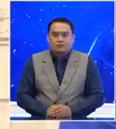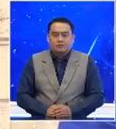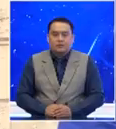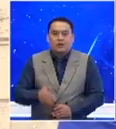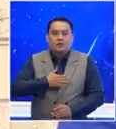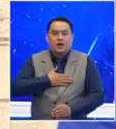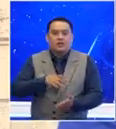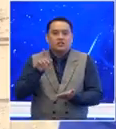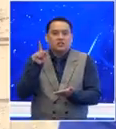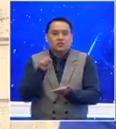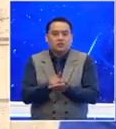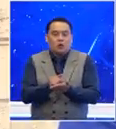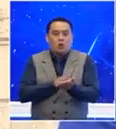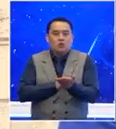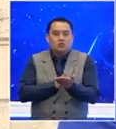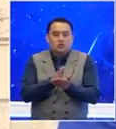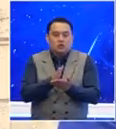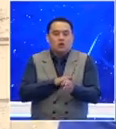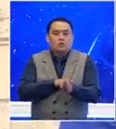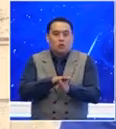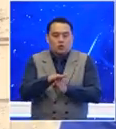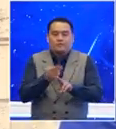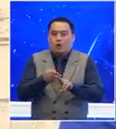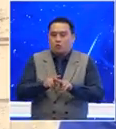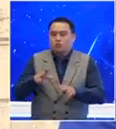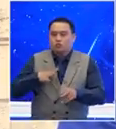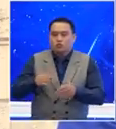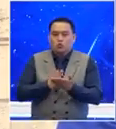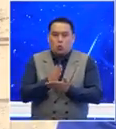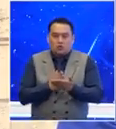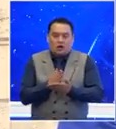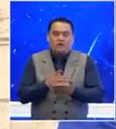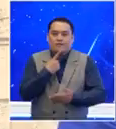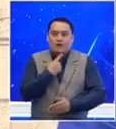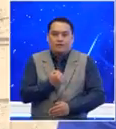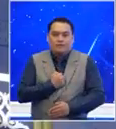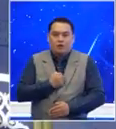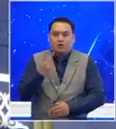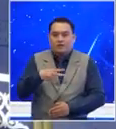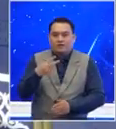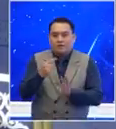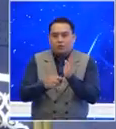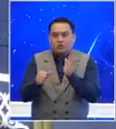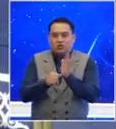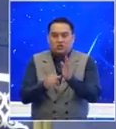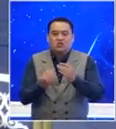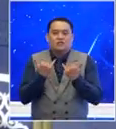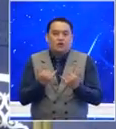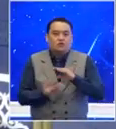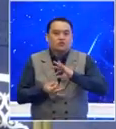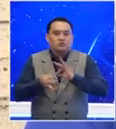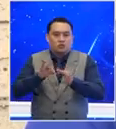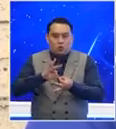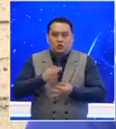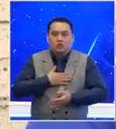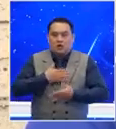Я исполнил свой долг перед Родиной в 2016 году. Служил в составе войсковой части 2086. Учитывая сложную ситуацию в стране,